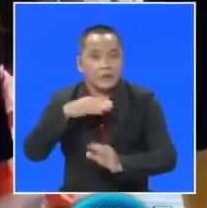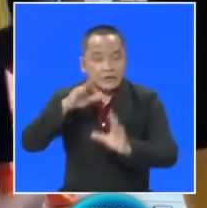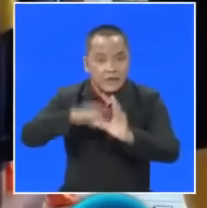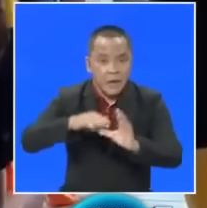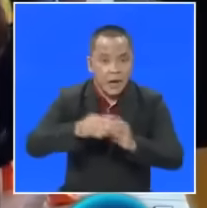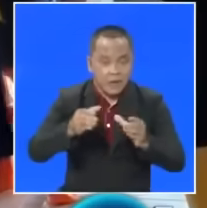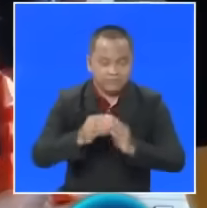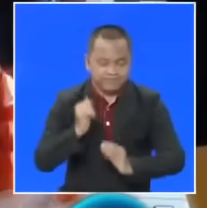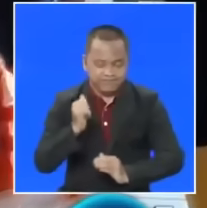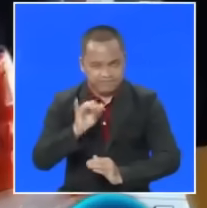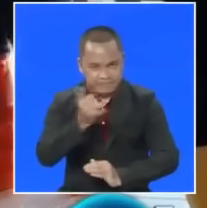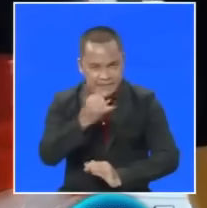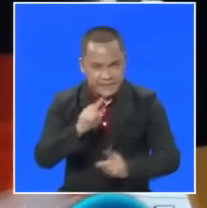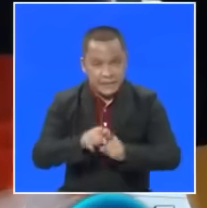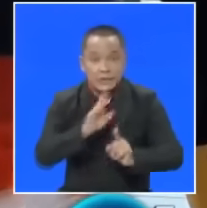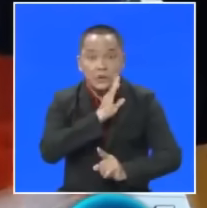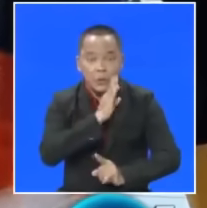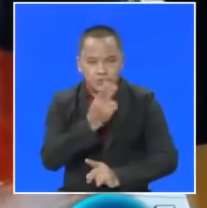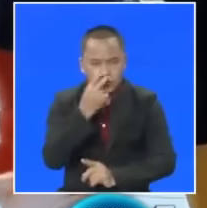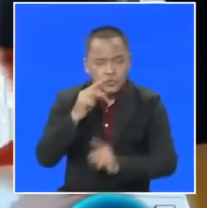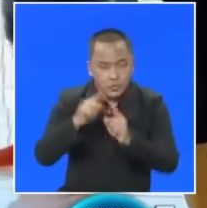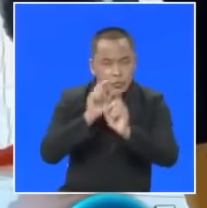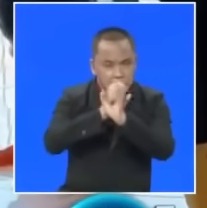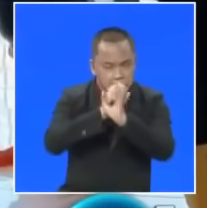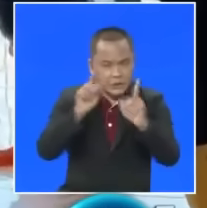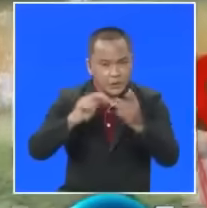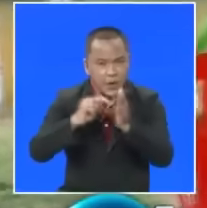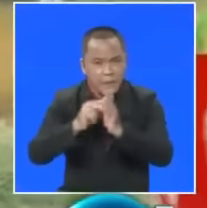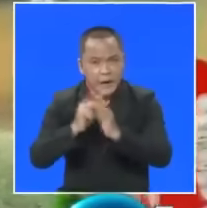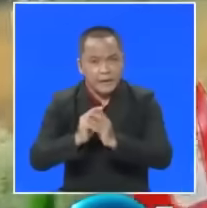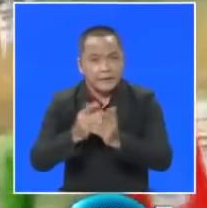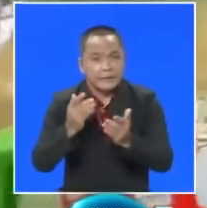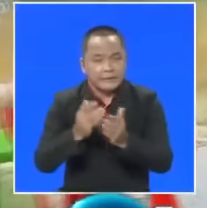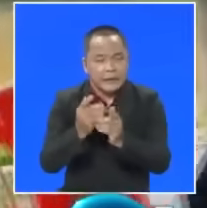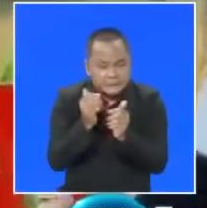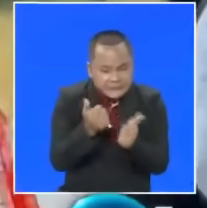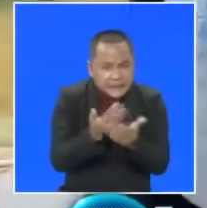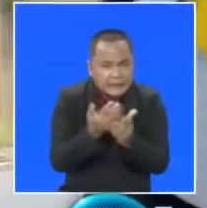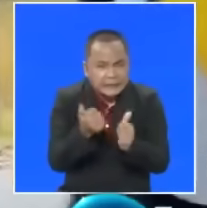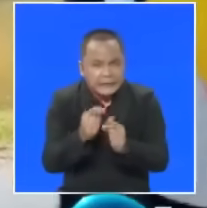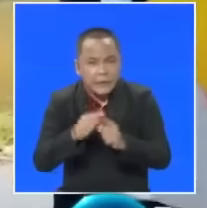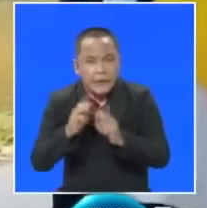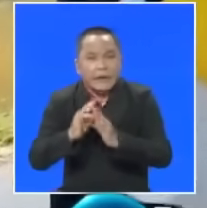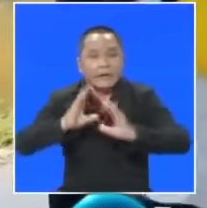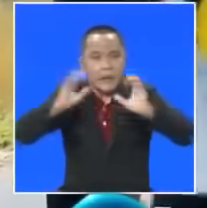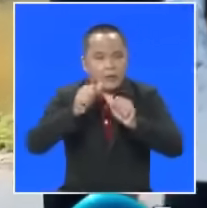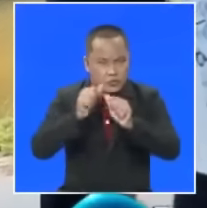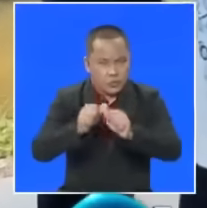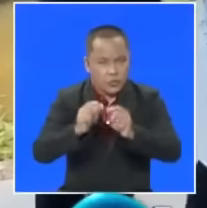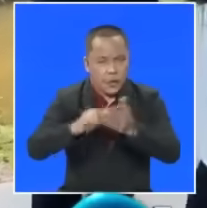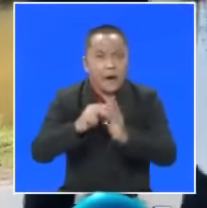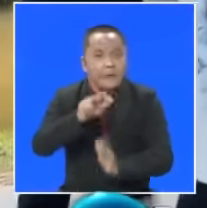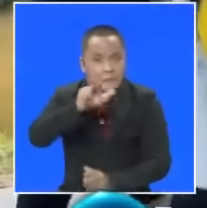ลงสมัครพอสมควรเพราะถ้าหากพูดให้เห็นภาพก็คือกระเป๋าสตางค์ดีแบ็คก็เป็นรัฐบาลอยู่ก็